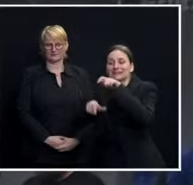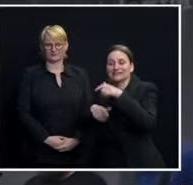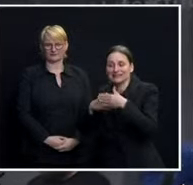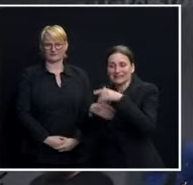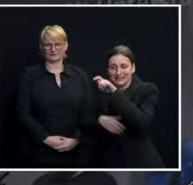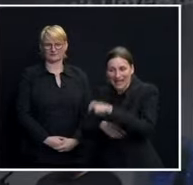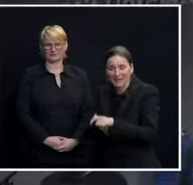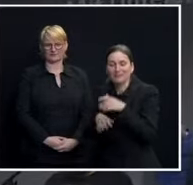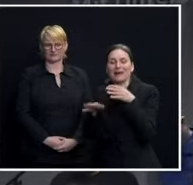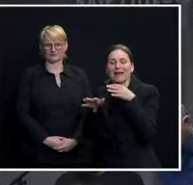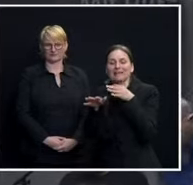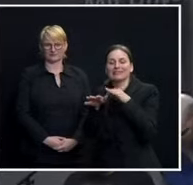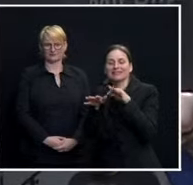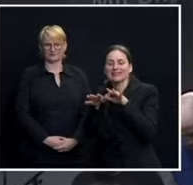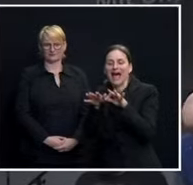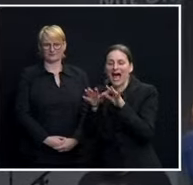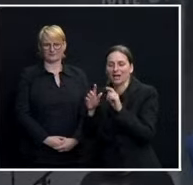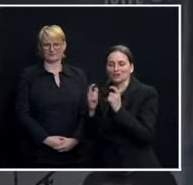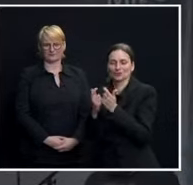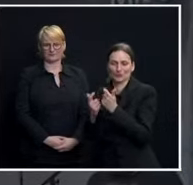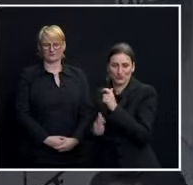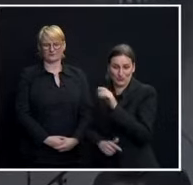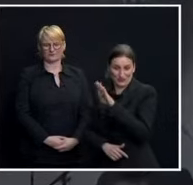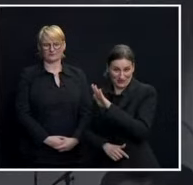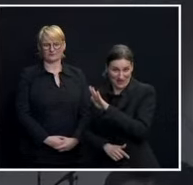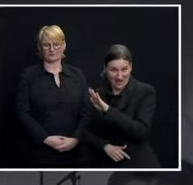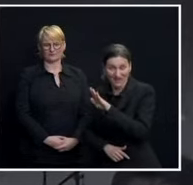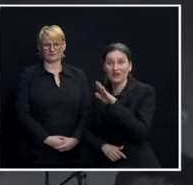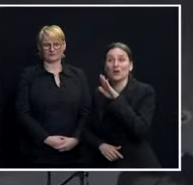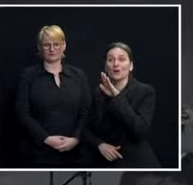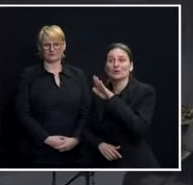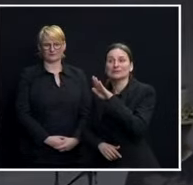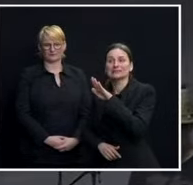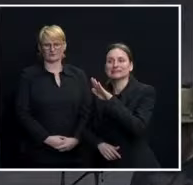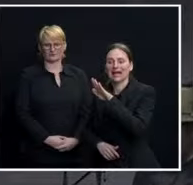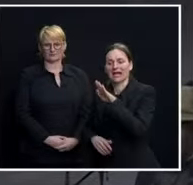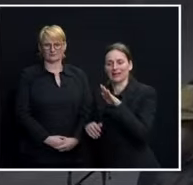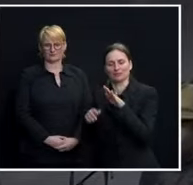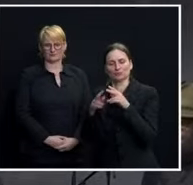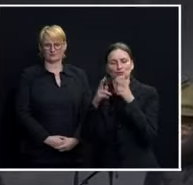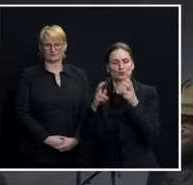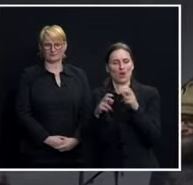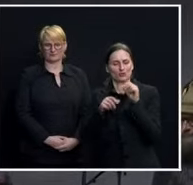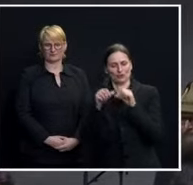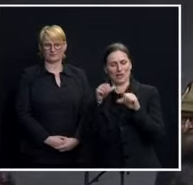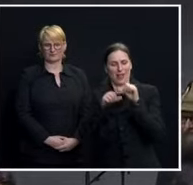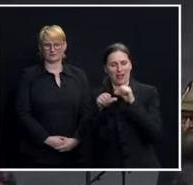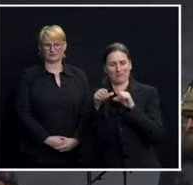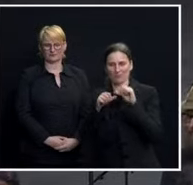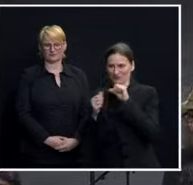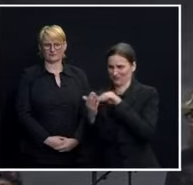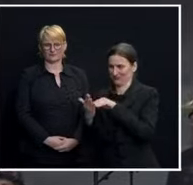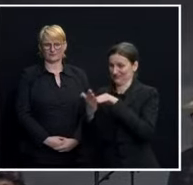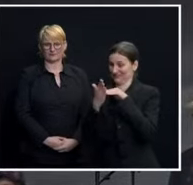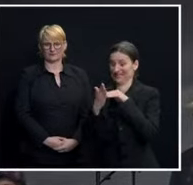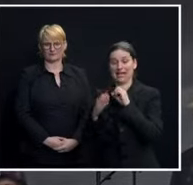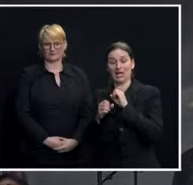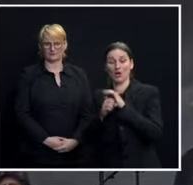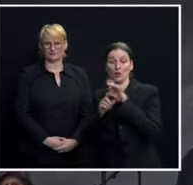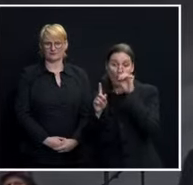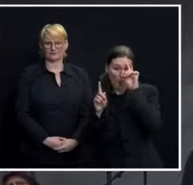ein Nagelstudio und der hat in seinem Heimlabor bewiesen, dass der